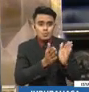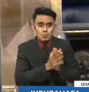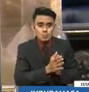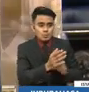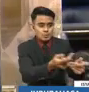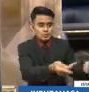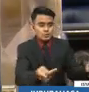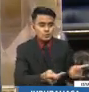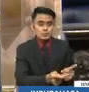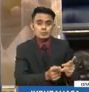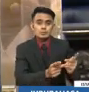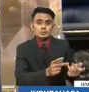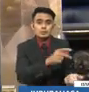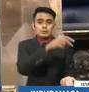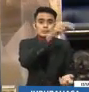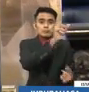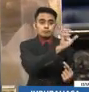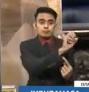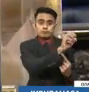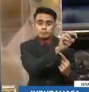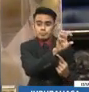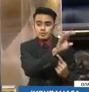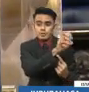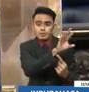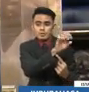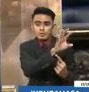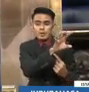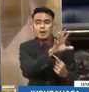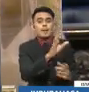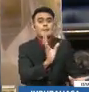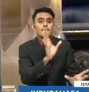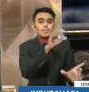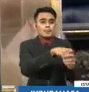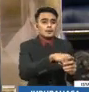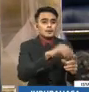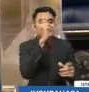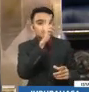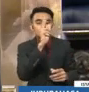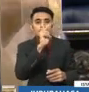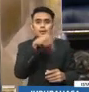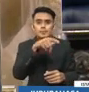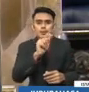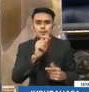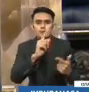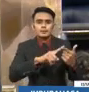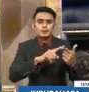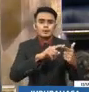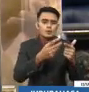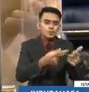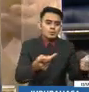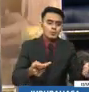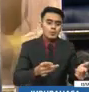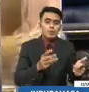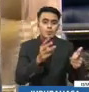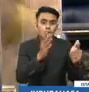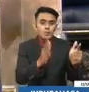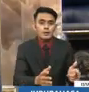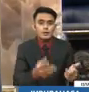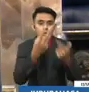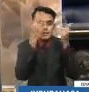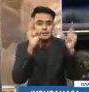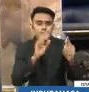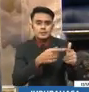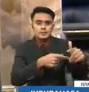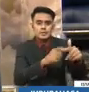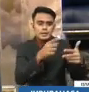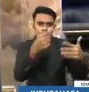memohon kawasan untuk mendirikan menara, dia melibatkan kerajaan tempatan, kerajaan negeri, tuan tanah, kawasan orang asli dan sebagainya. Dia mengambil